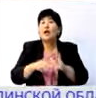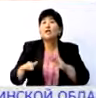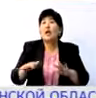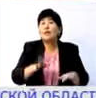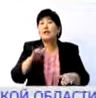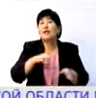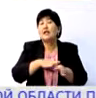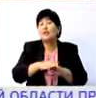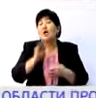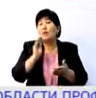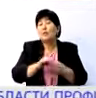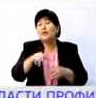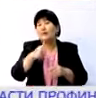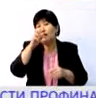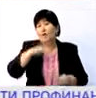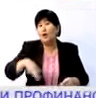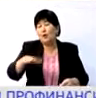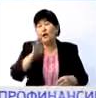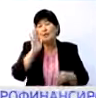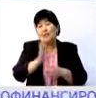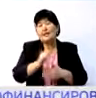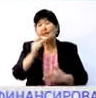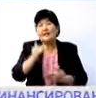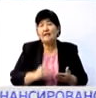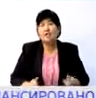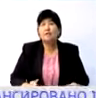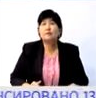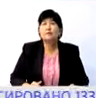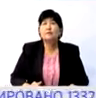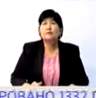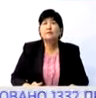по реализации поставленных главой государства посланий и задач.